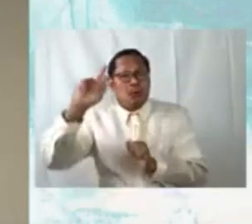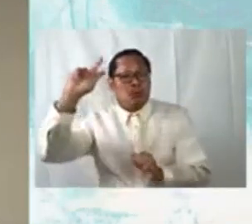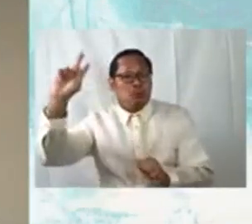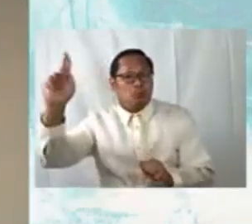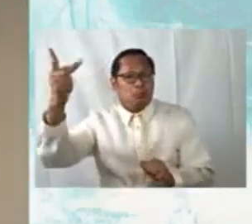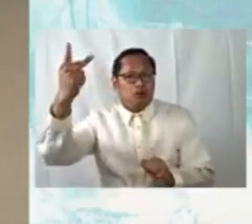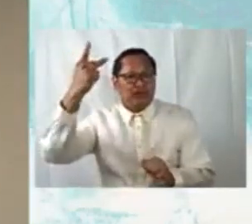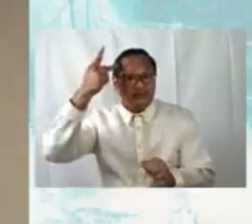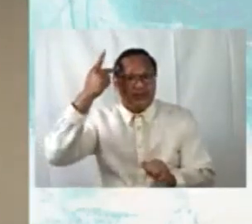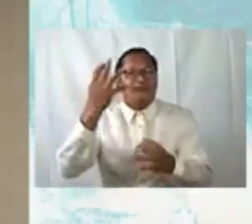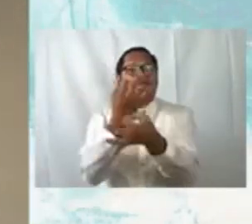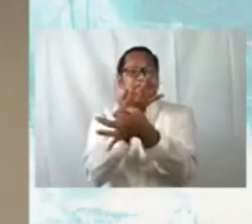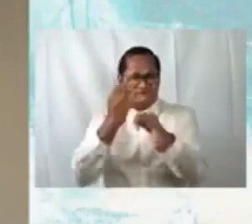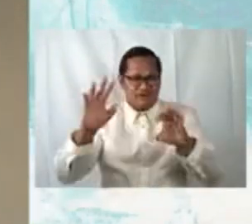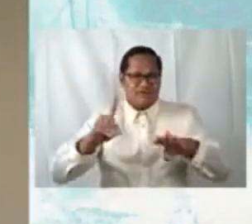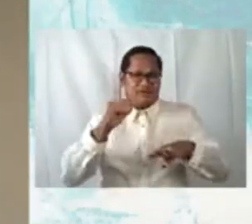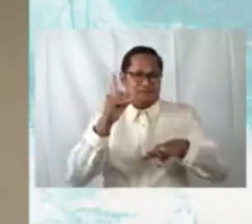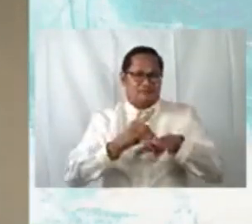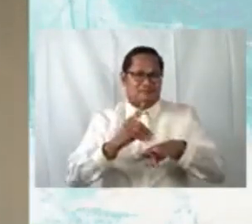freedom.